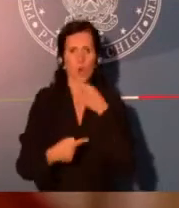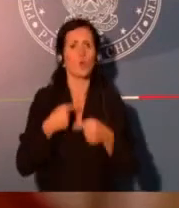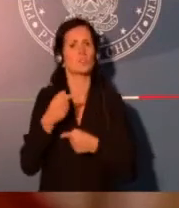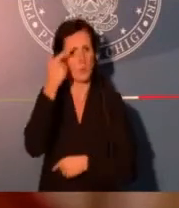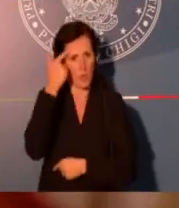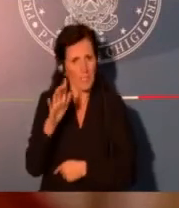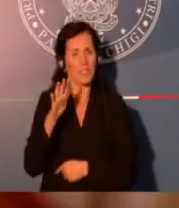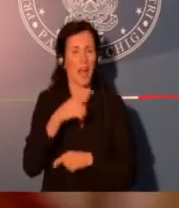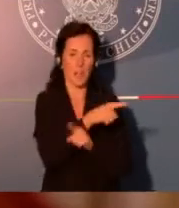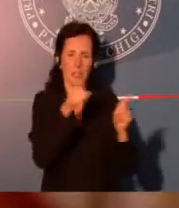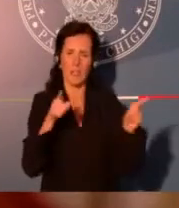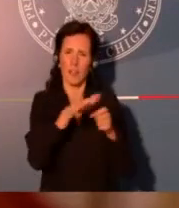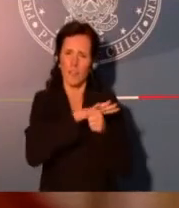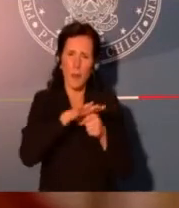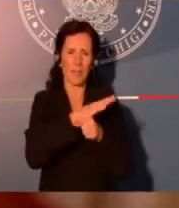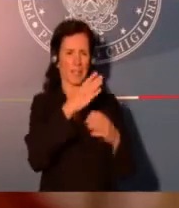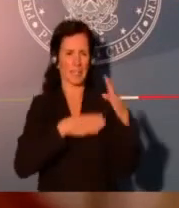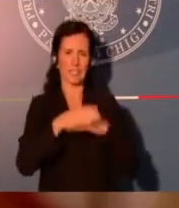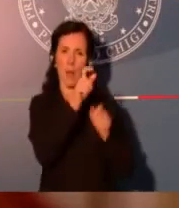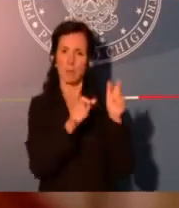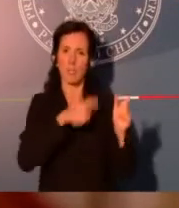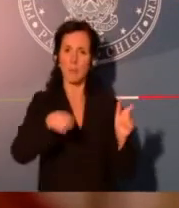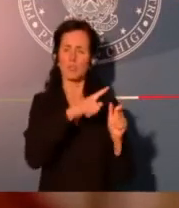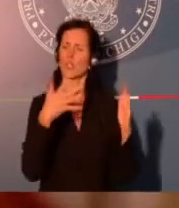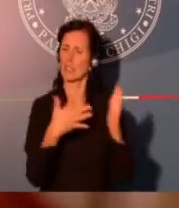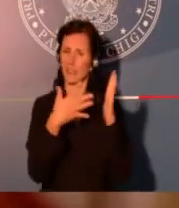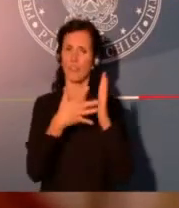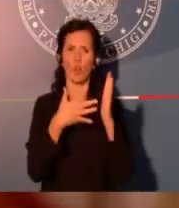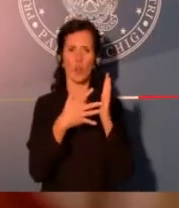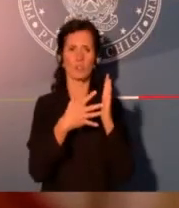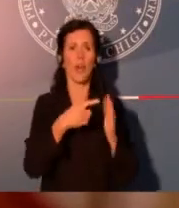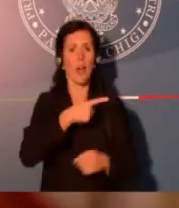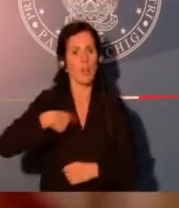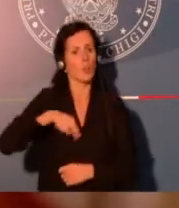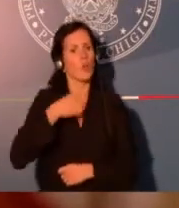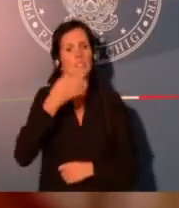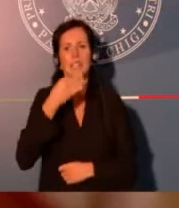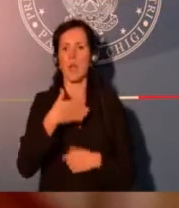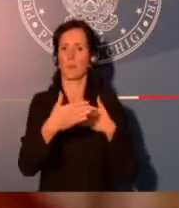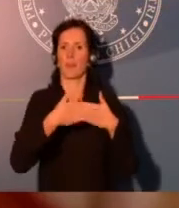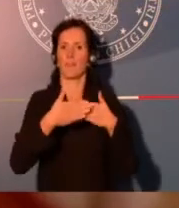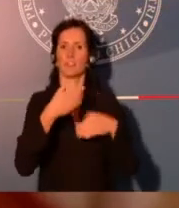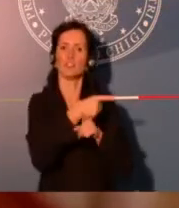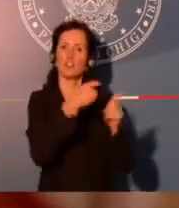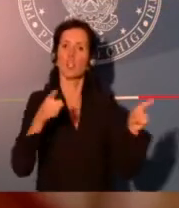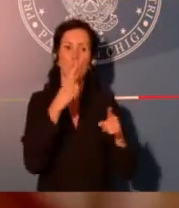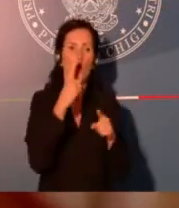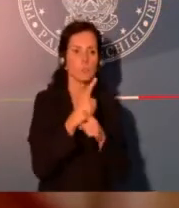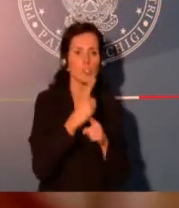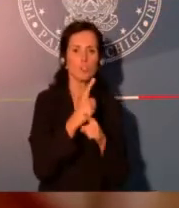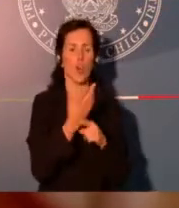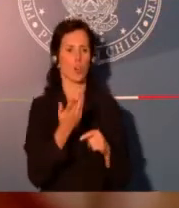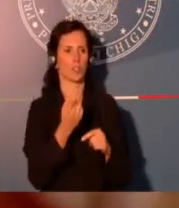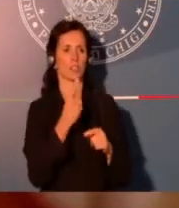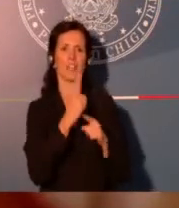stanno attraversando, saremo sempre vicini ai loro bisogni, alle loro